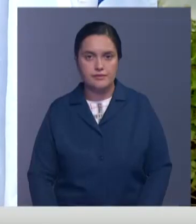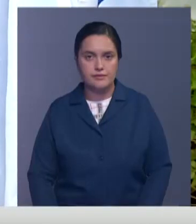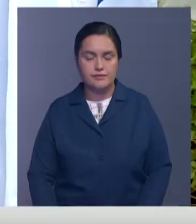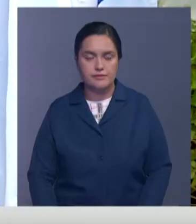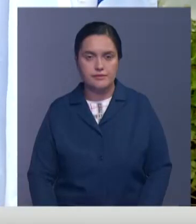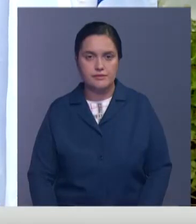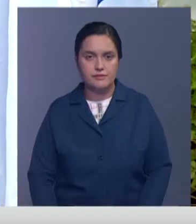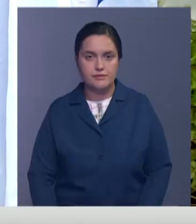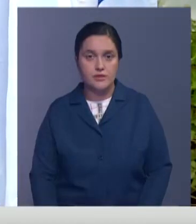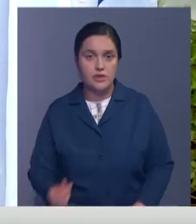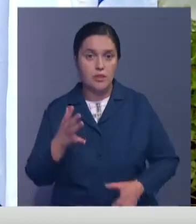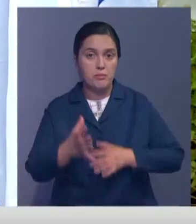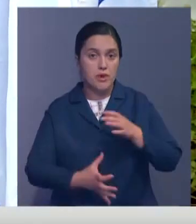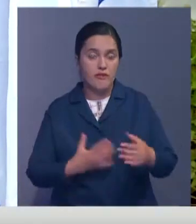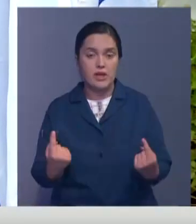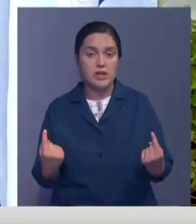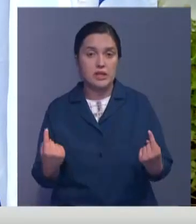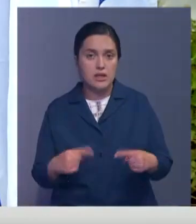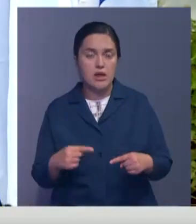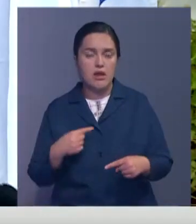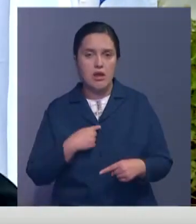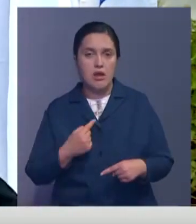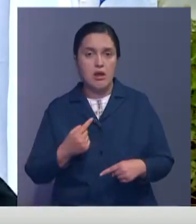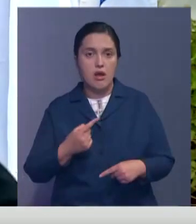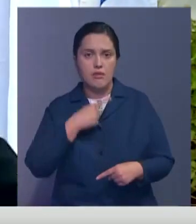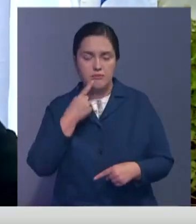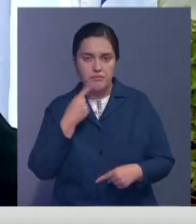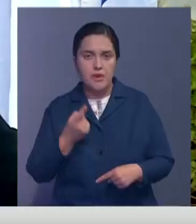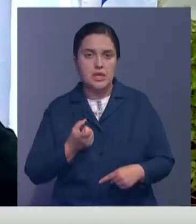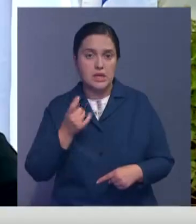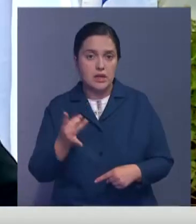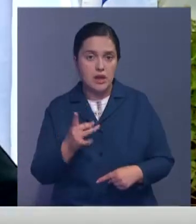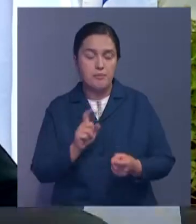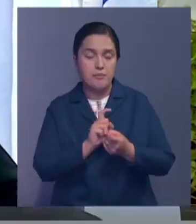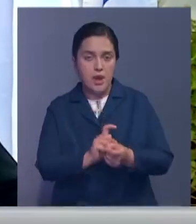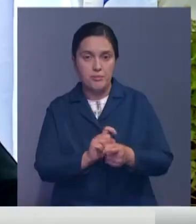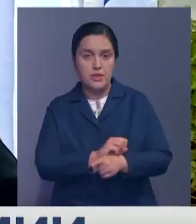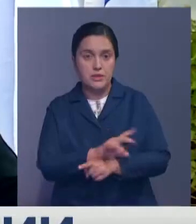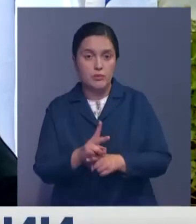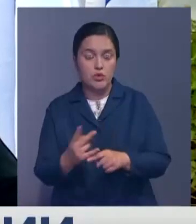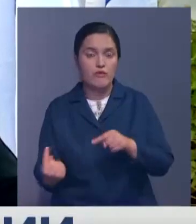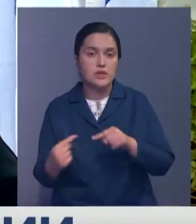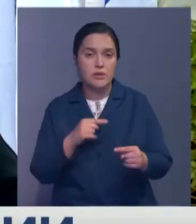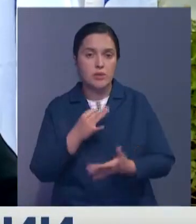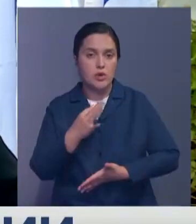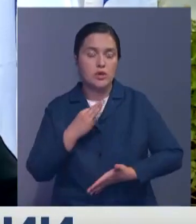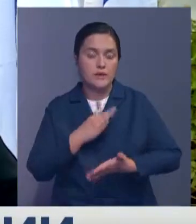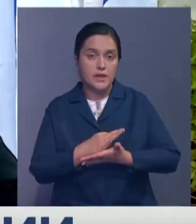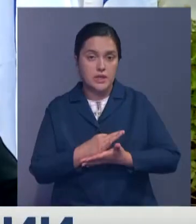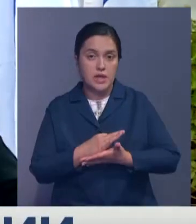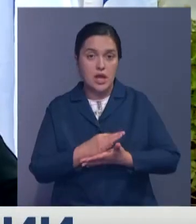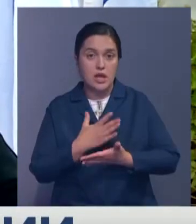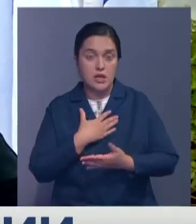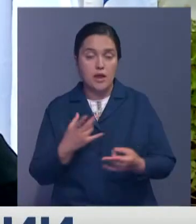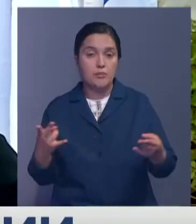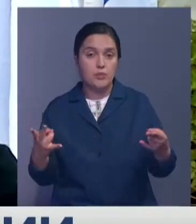В разгар мирового кризиса я неоднократно подчеркивал, что борьба с вирусом требует взаимной ответственности. Нам все